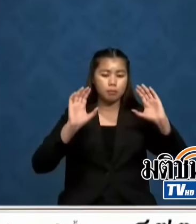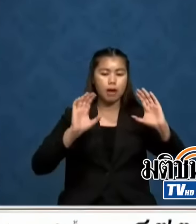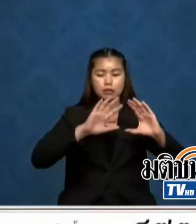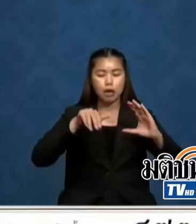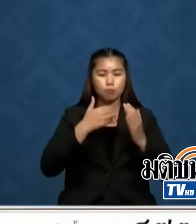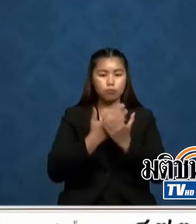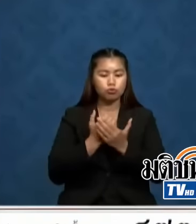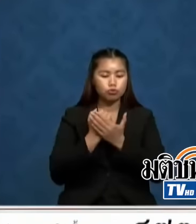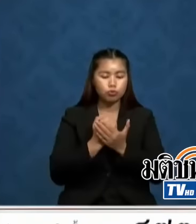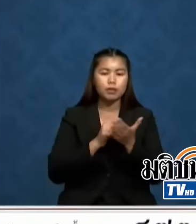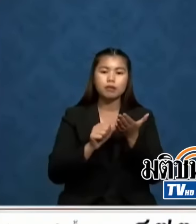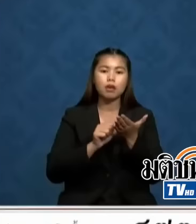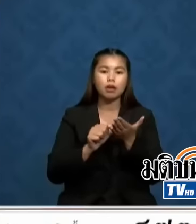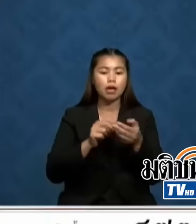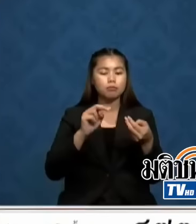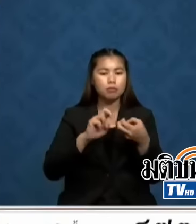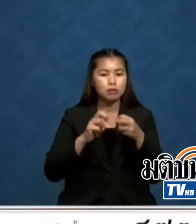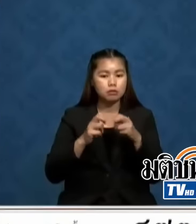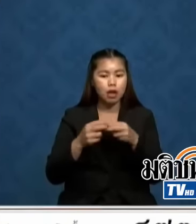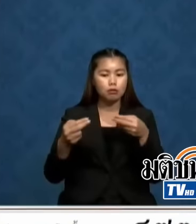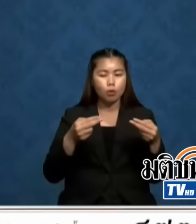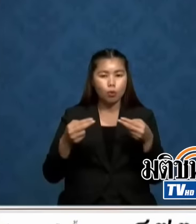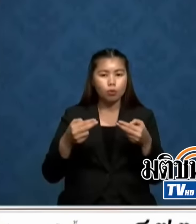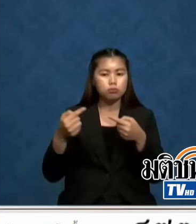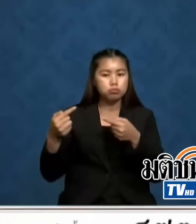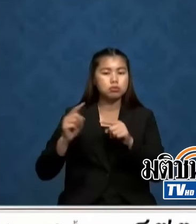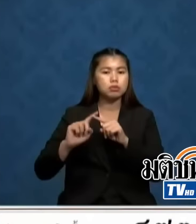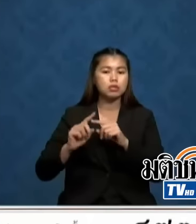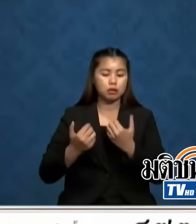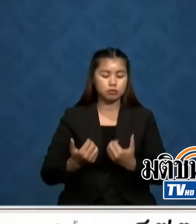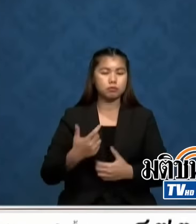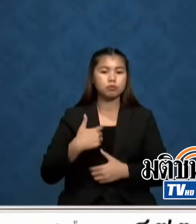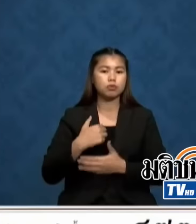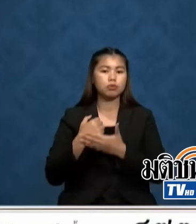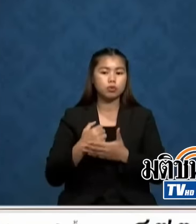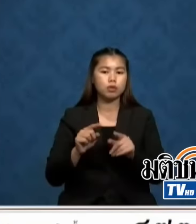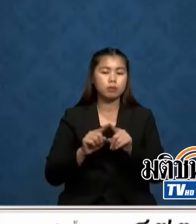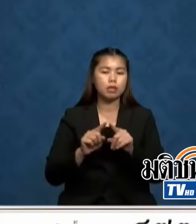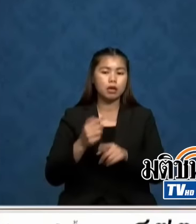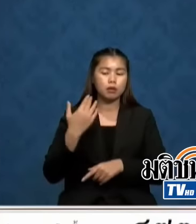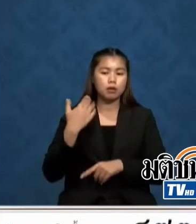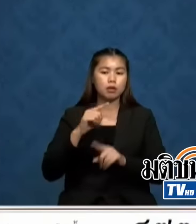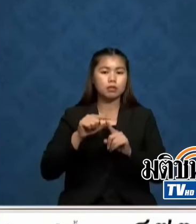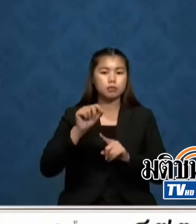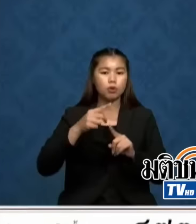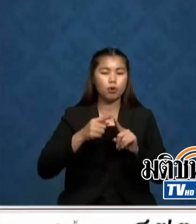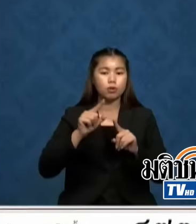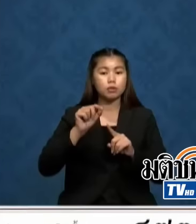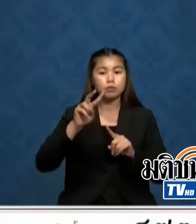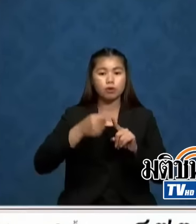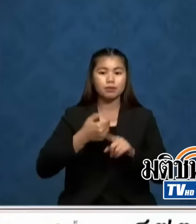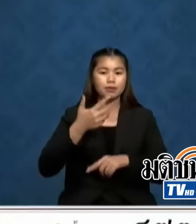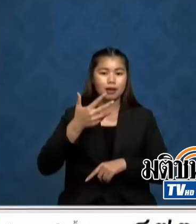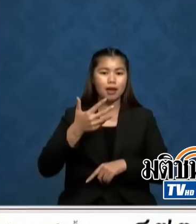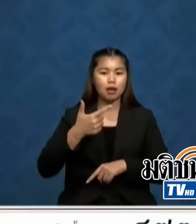ไขปัญหาคณะคสชตอนที่ปฏิวัติใหม่ๆวันที่ 22พฤษภาคม 2517หลังจาก